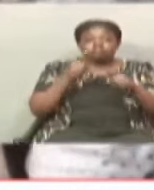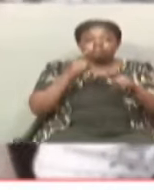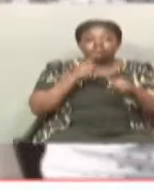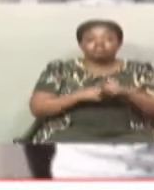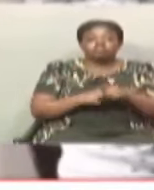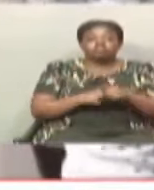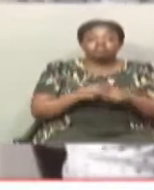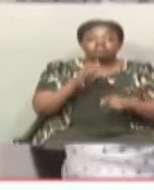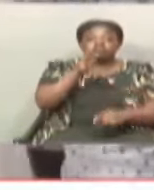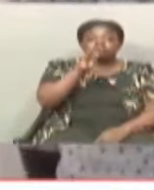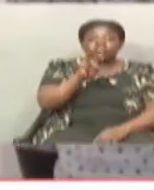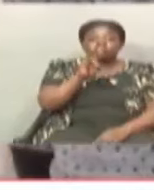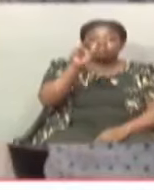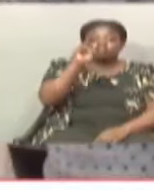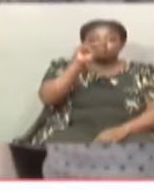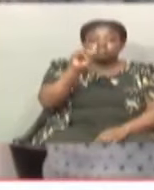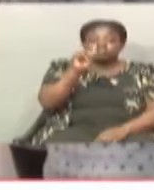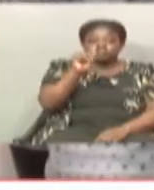Musa